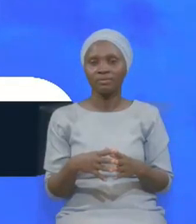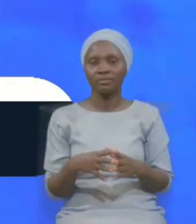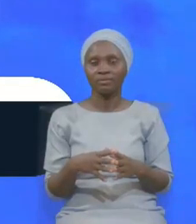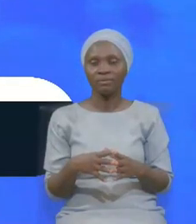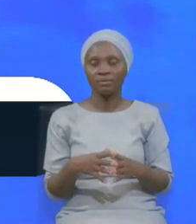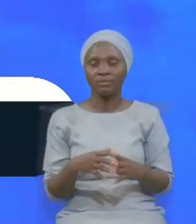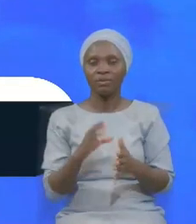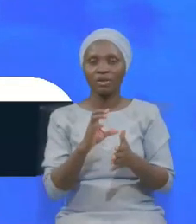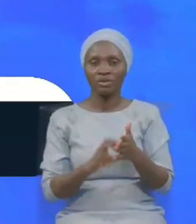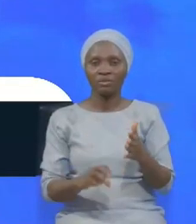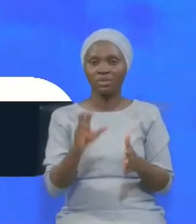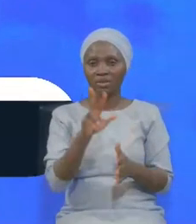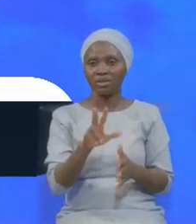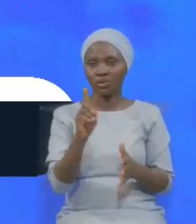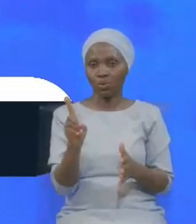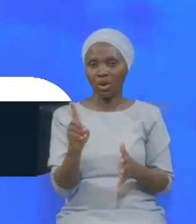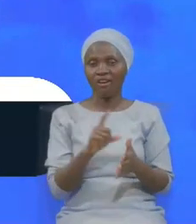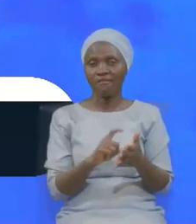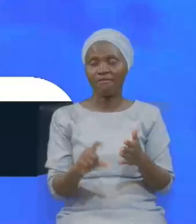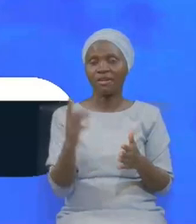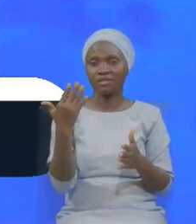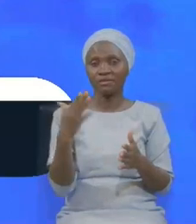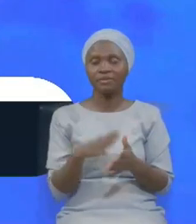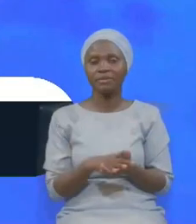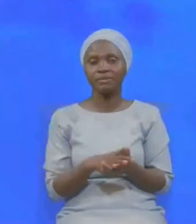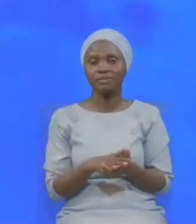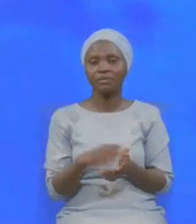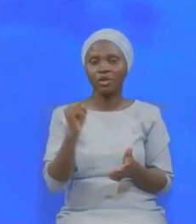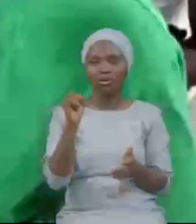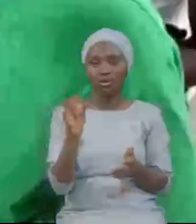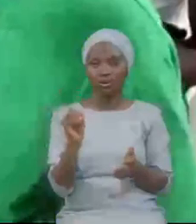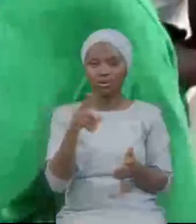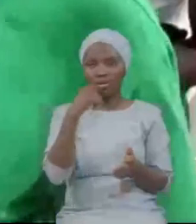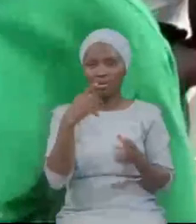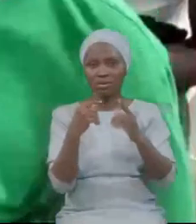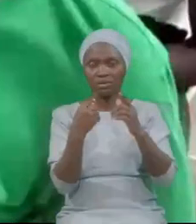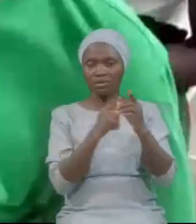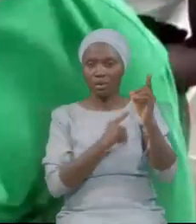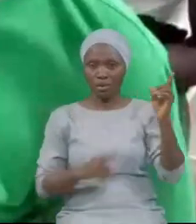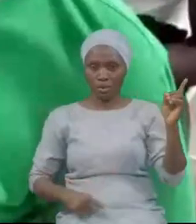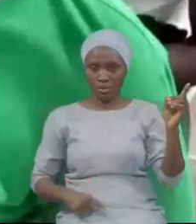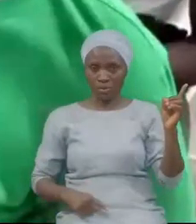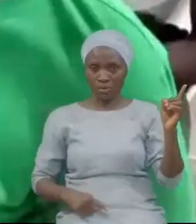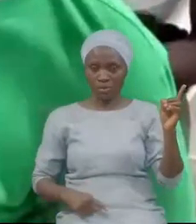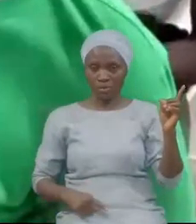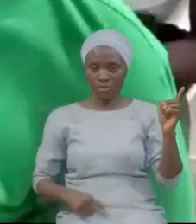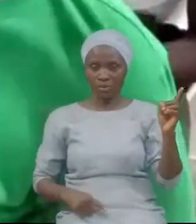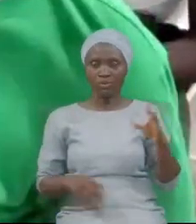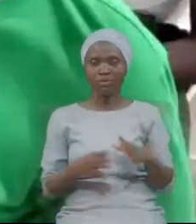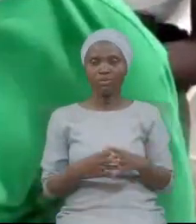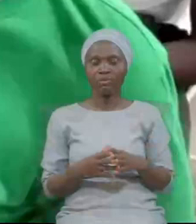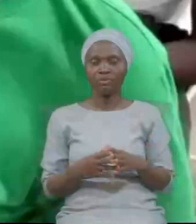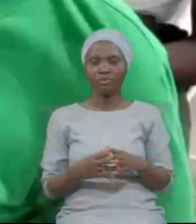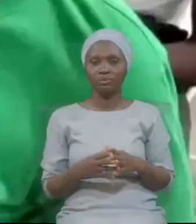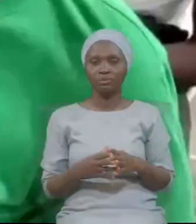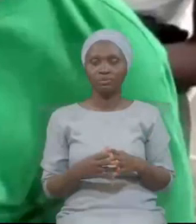versets. Jérémie 31, le verset 15. Ainsi parle l'Éternel. On entend des